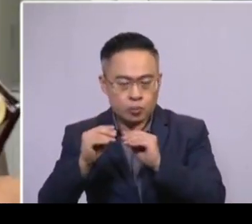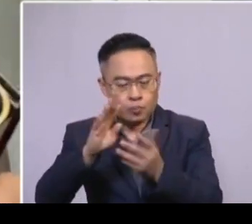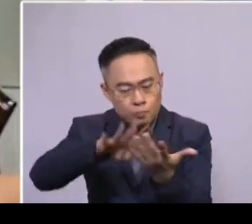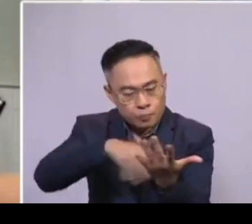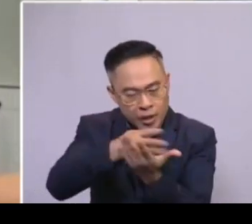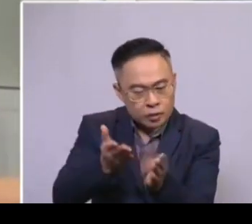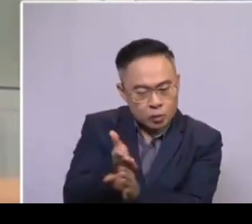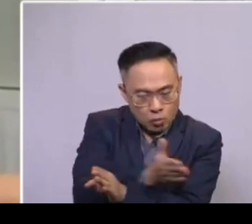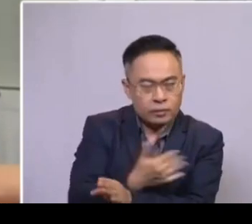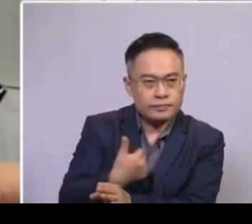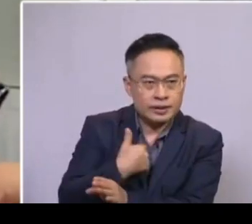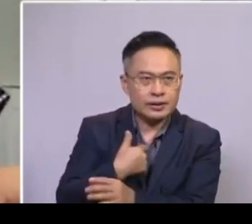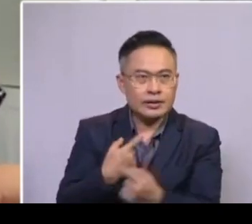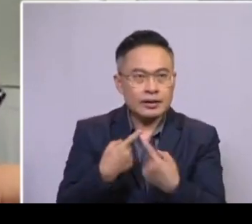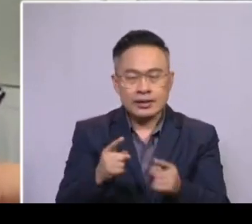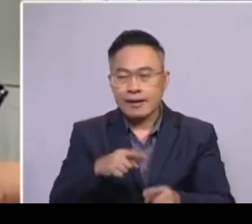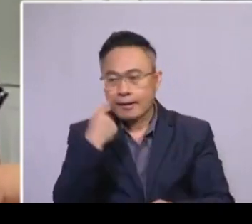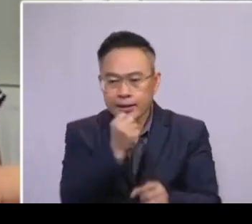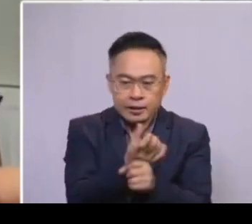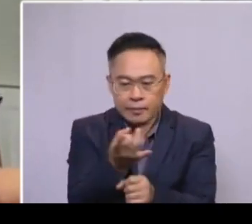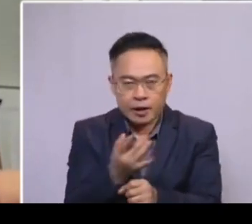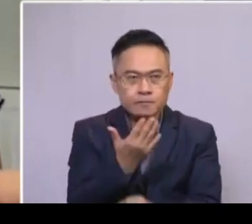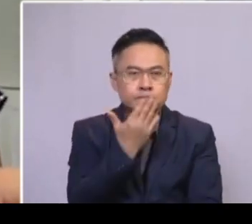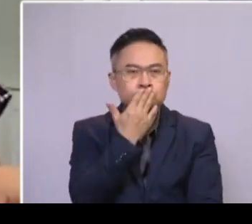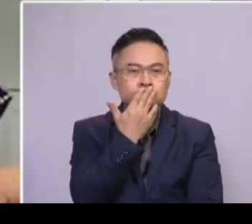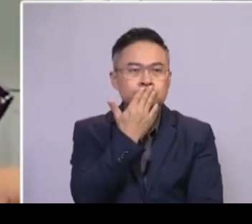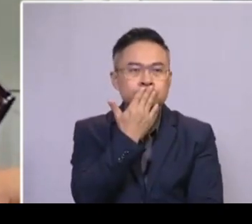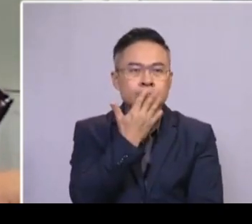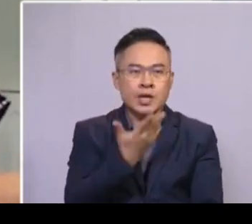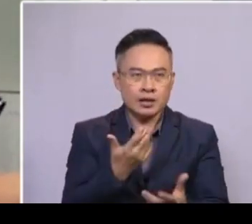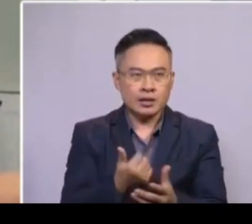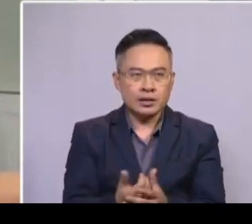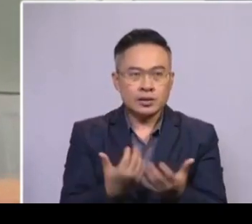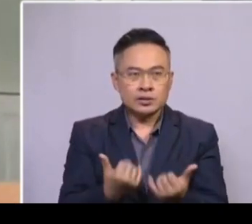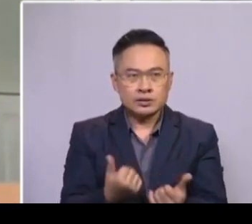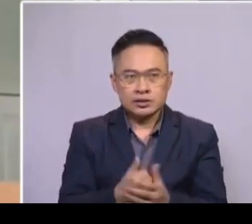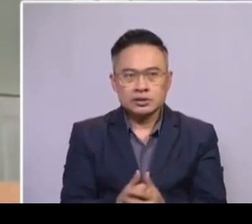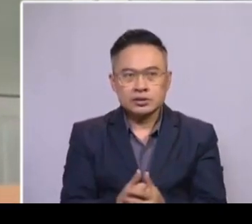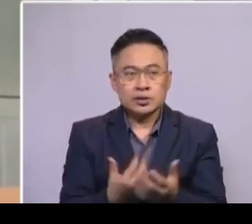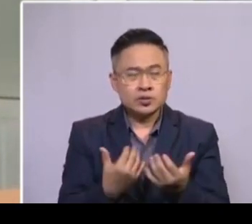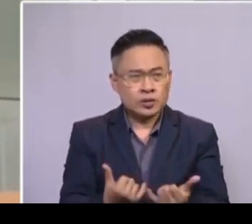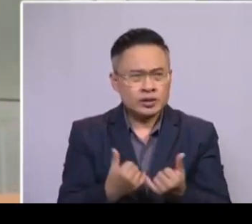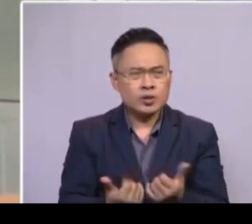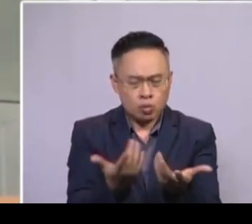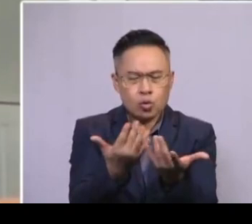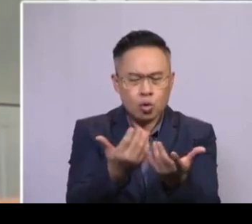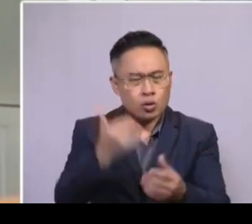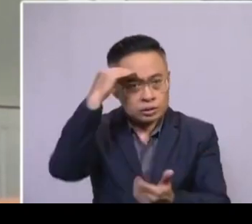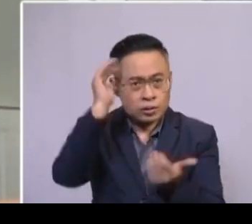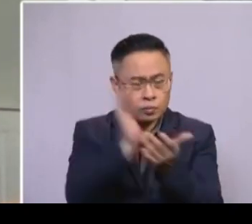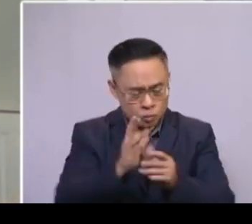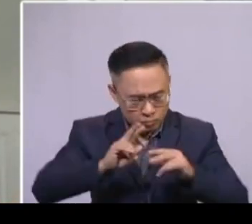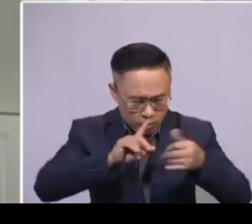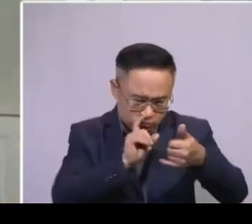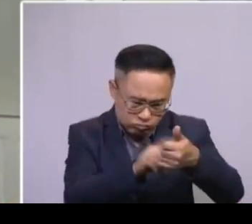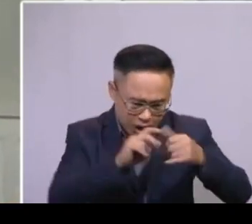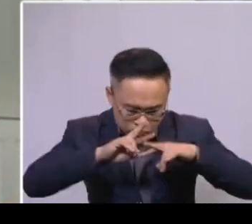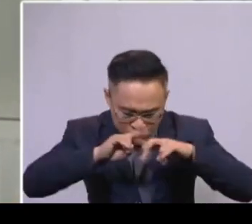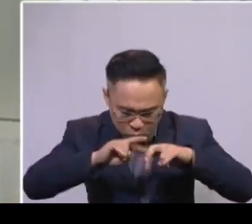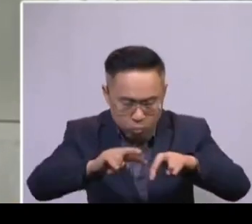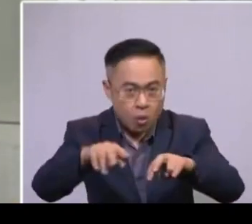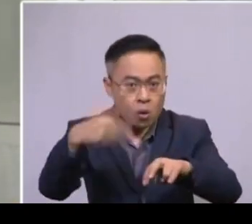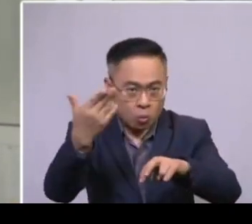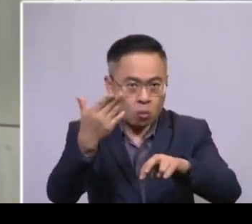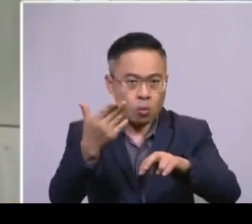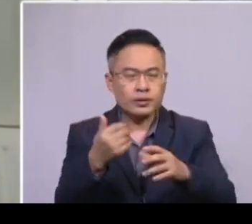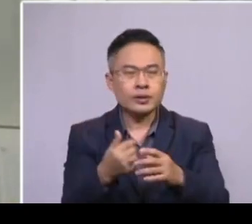แต่ว่ารายละเอียดคือตอนนี้ก็ยังให้รายละเอียดยังไม่ได้อัพเนื่องจากเห็นอะไรก็ว่าการสืบสวนขยายผลครับแต่เรายืนยันว่า